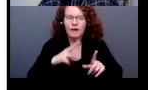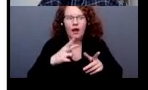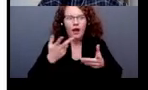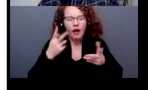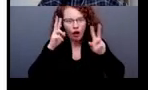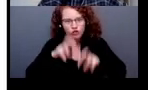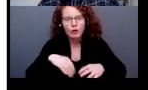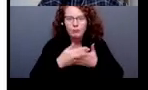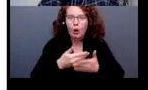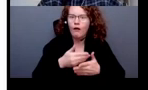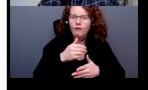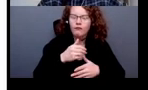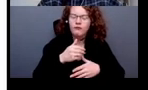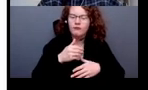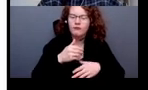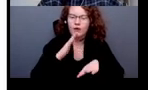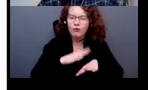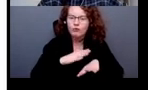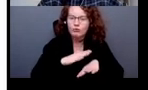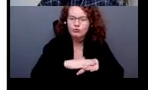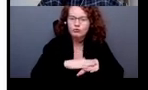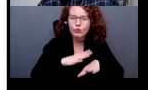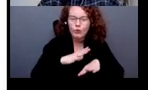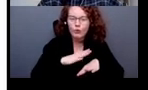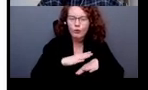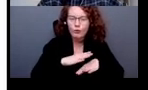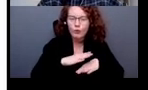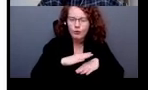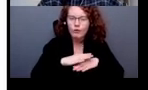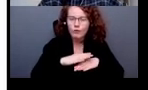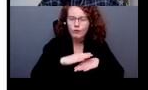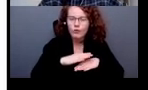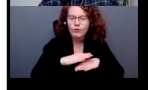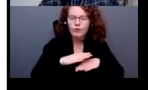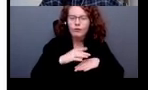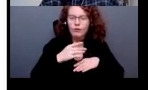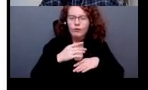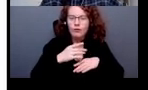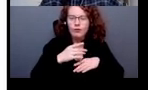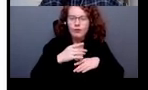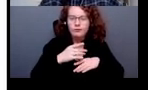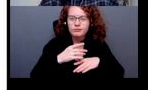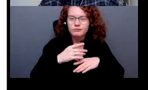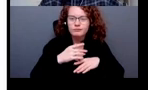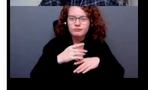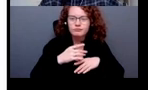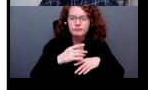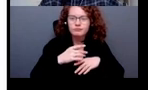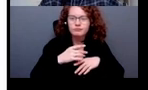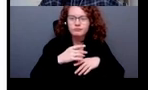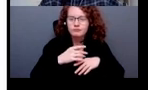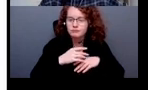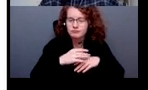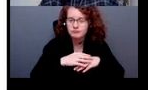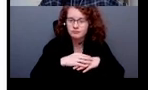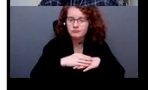mais vous voyez qu'un certain nombre de choix qui ont été effectués sont quand même inhérents au fait